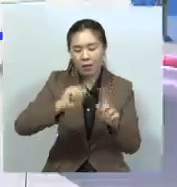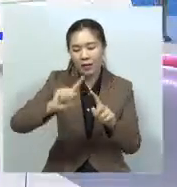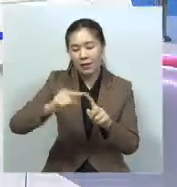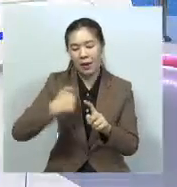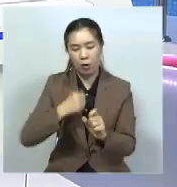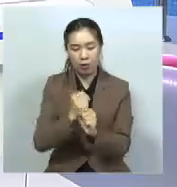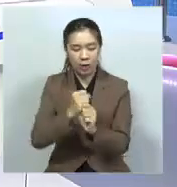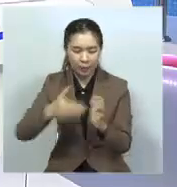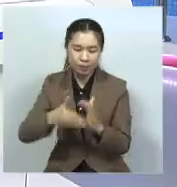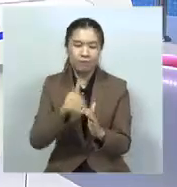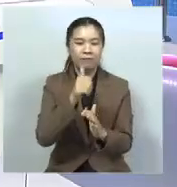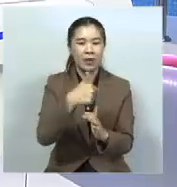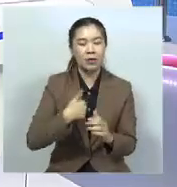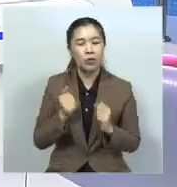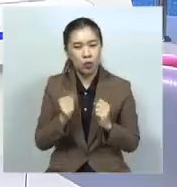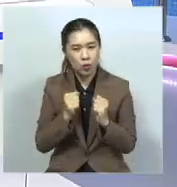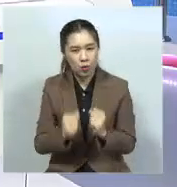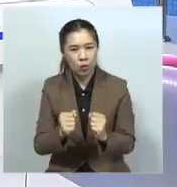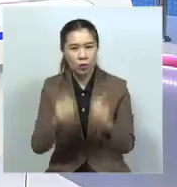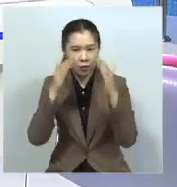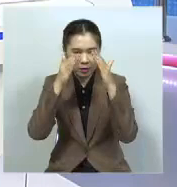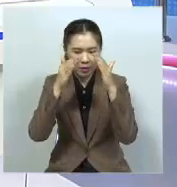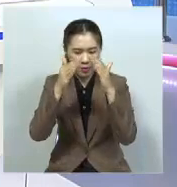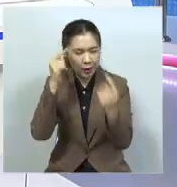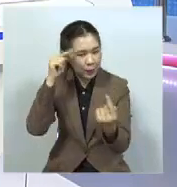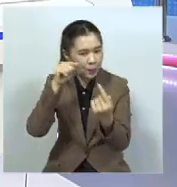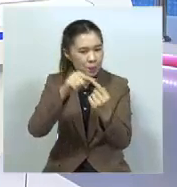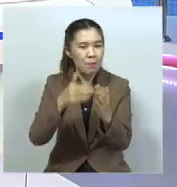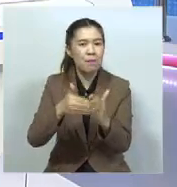าการทำให้เรามีความมุ่งมั่นแล้วก็ตั้งใจที่จะไปถึงเป้าหมายที่วางเอาไว้ได้ด้วย